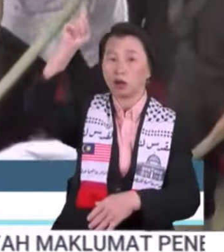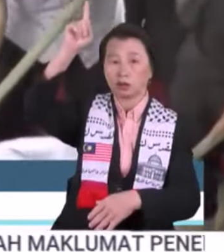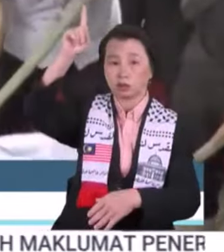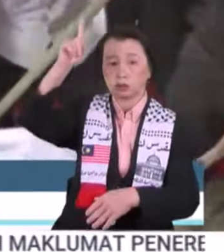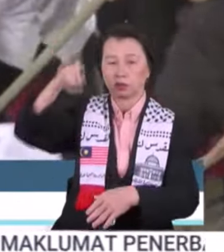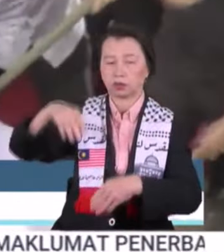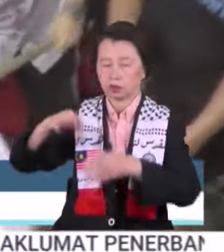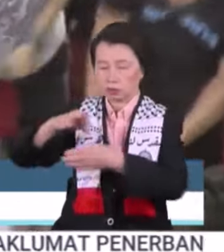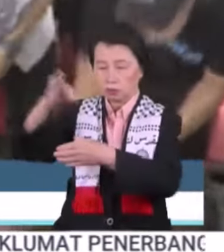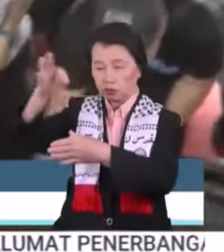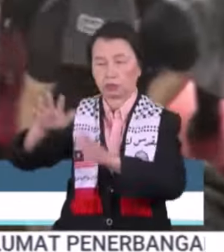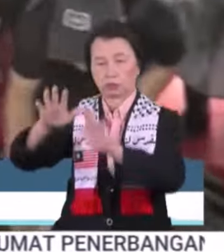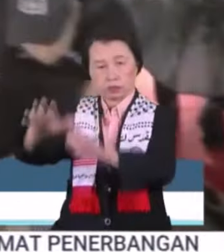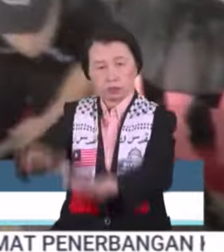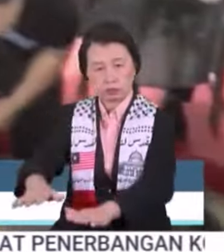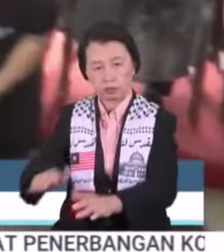salih.